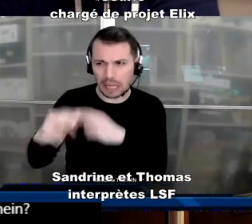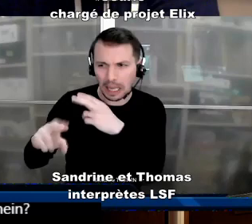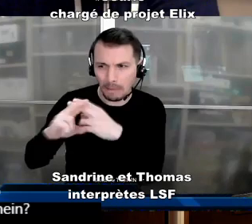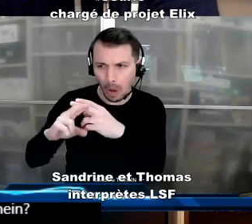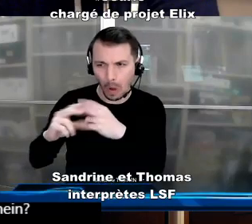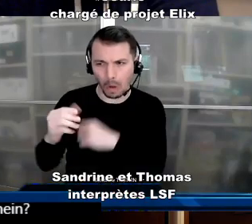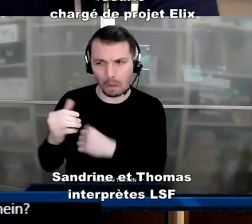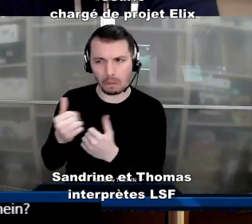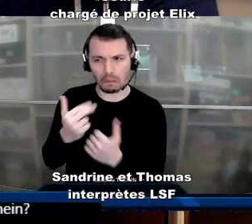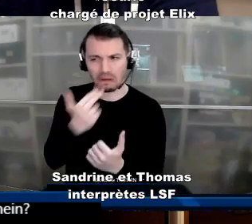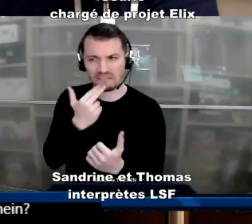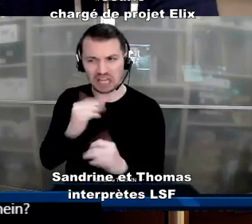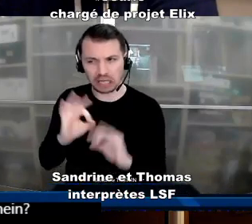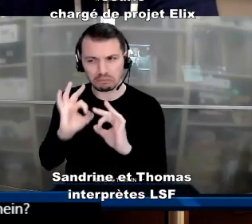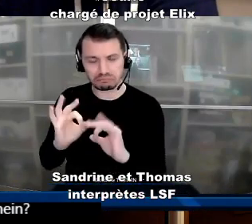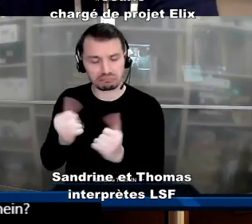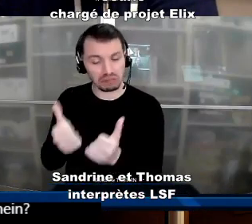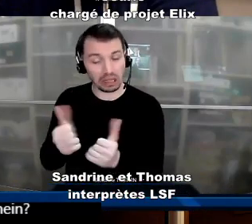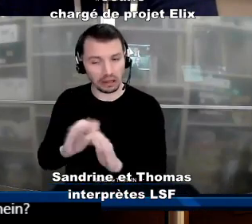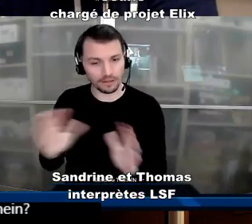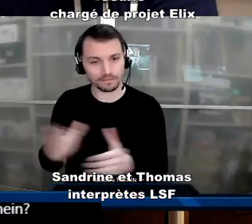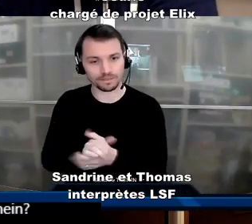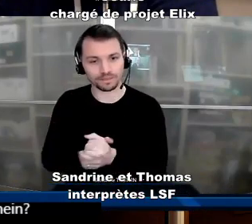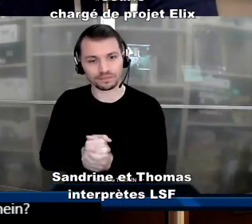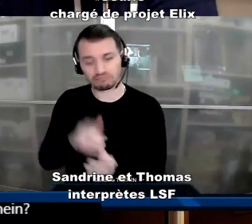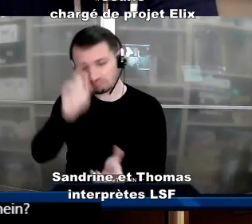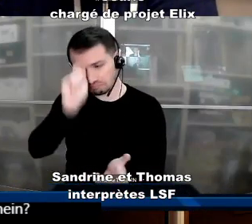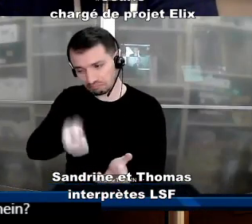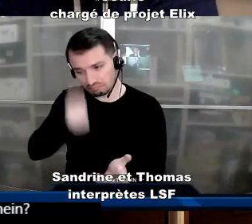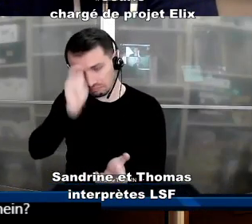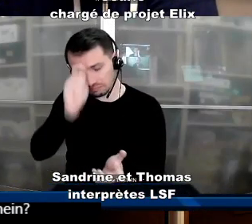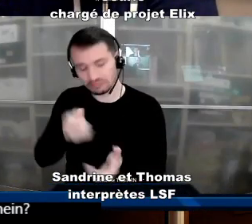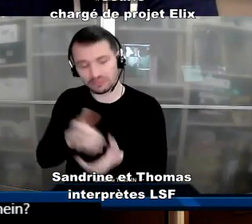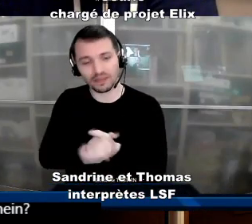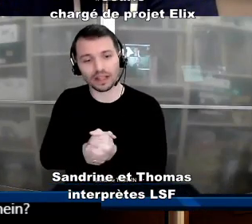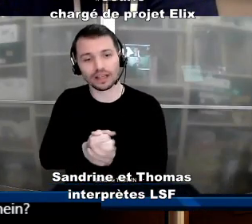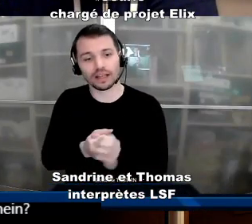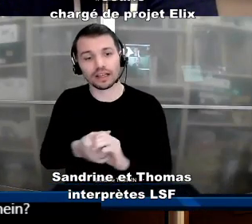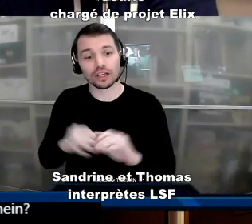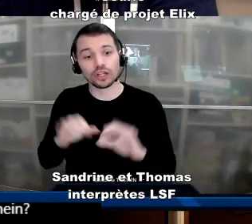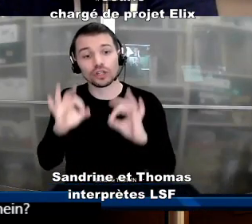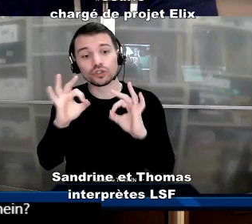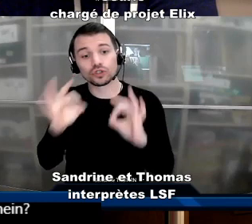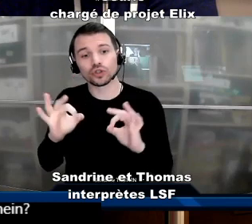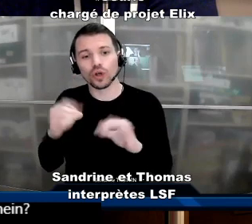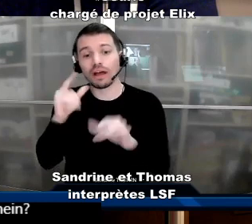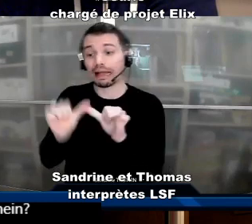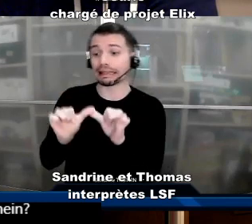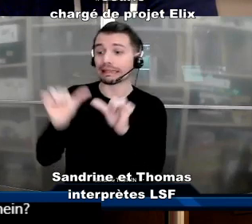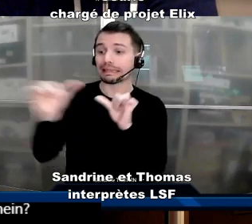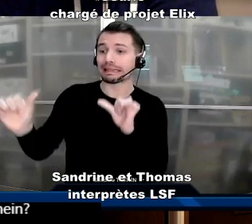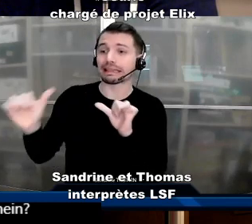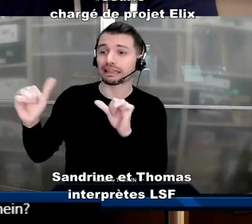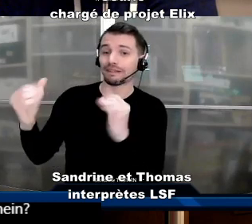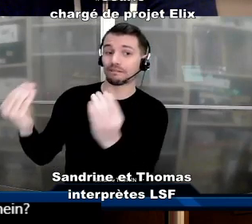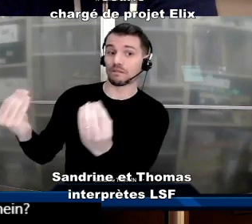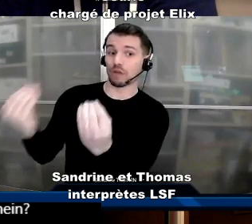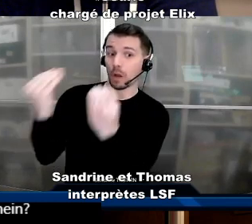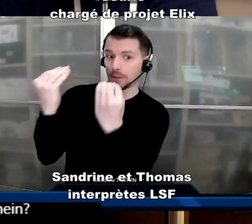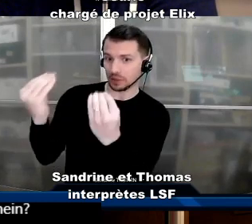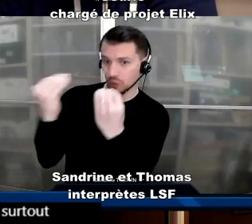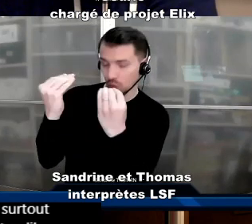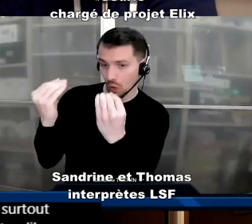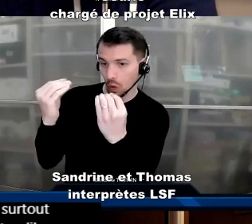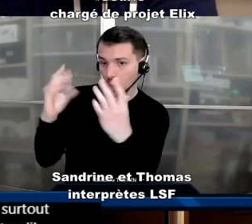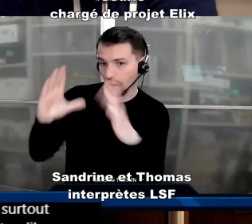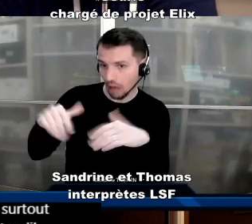On surveillera de près tout ce qui arrive, ce que vous avez dit pour le e-learning. Et puis on partagera.